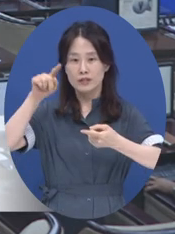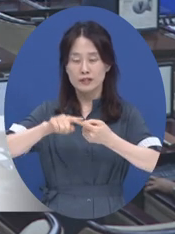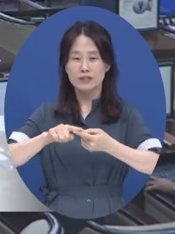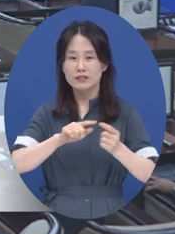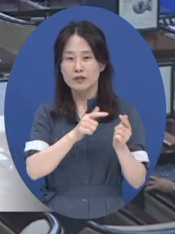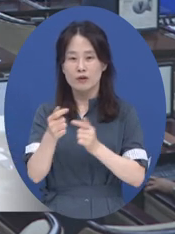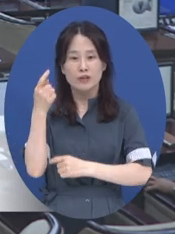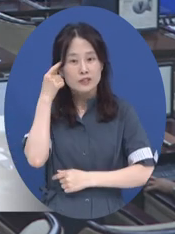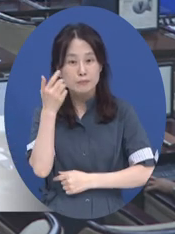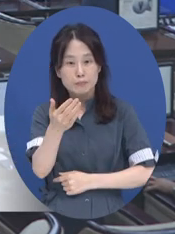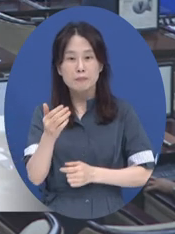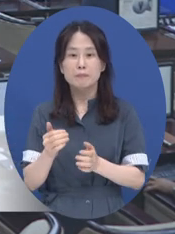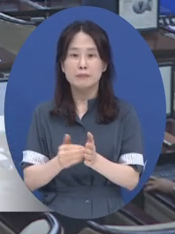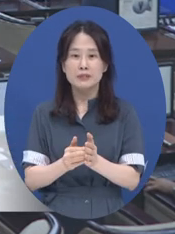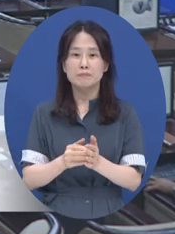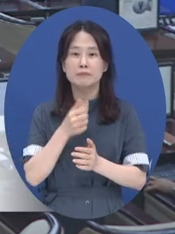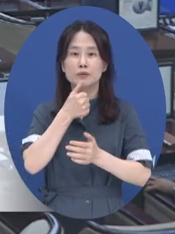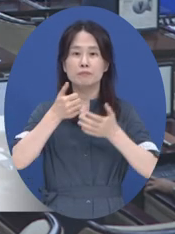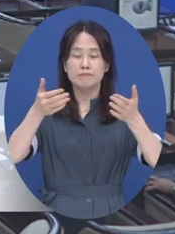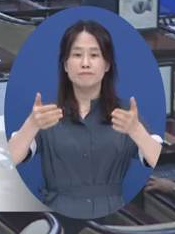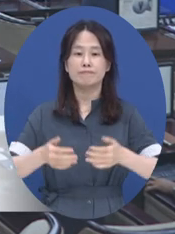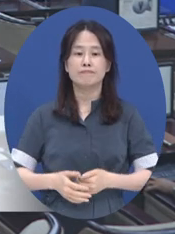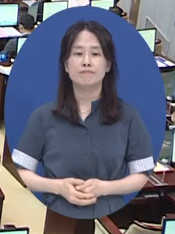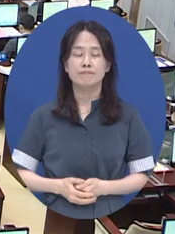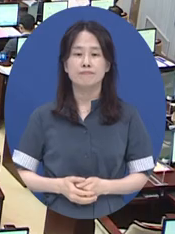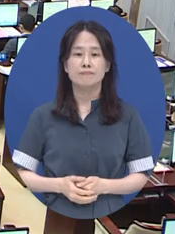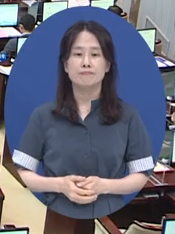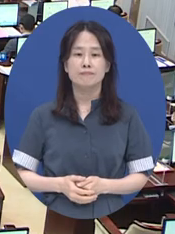질의가 집중됐습니다. 최지연 기자입니다.